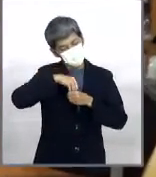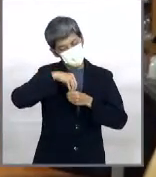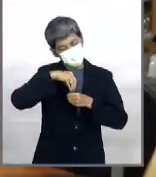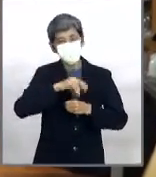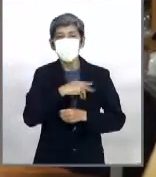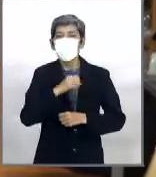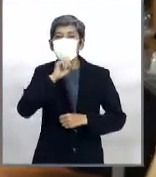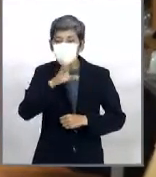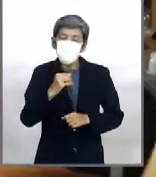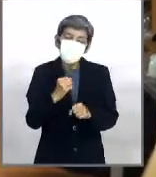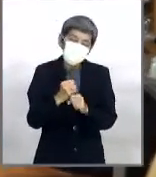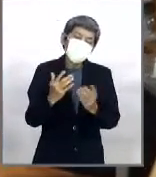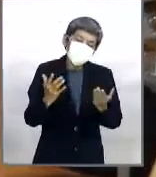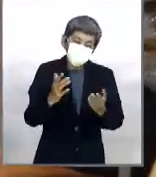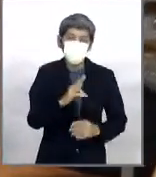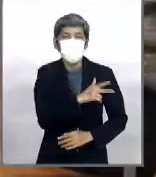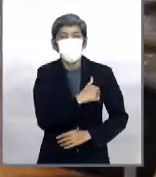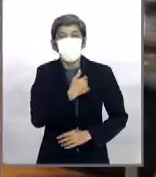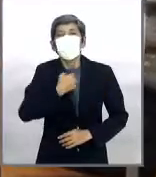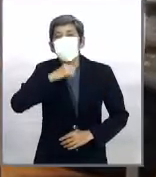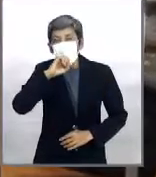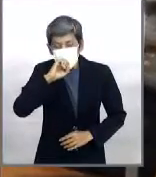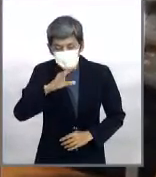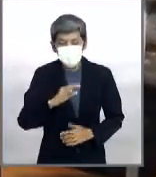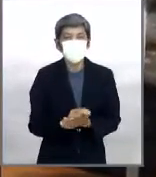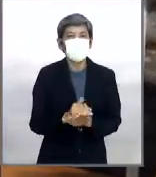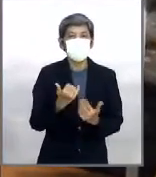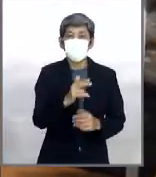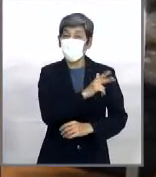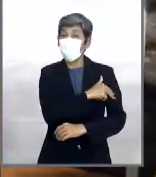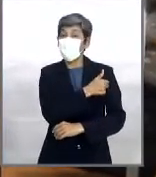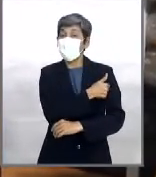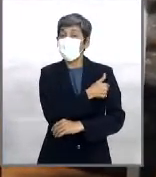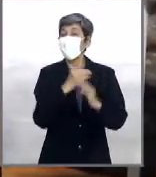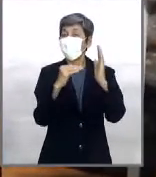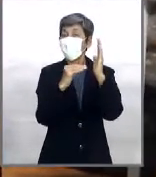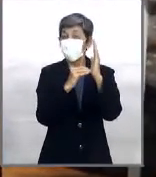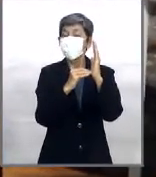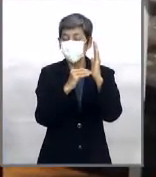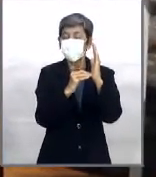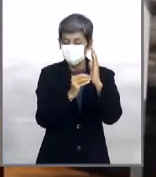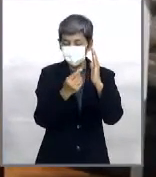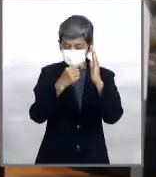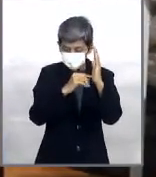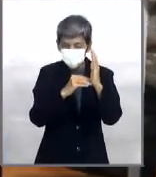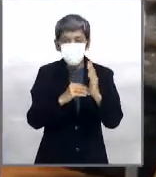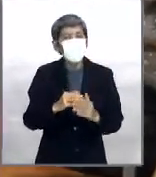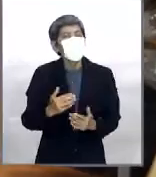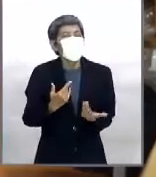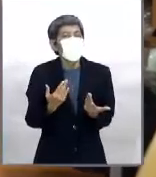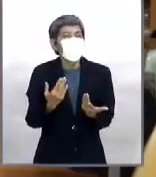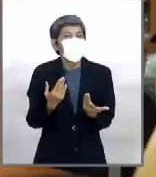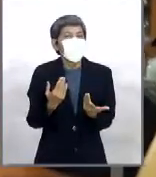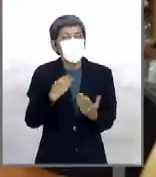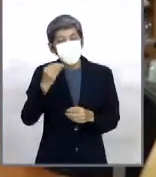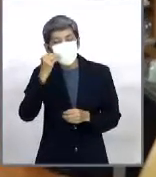6-7 วันแล้วก็คุณหมอบอกคุณหมอทำได้เท่านี้ก็คุณหมอส่งตัวมาโรงพยาบาลใหญ่ในกรุงเทพนะครับผมก็ช่วงร